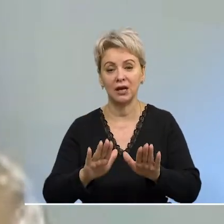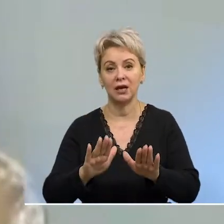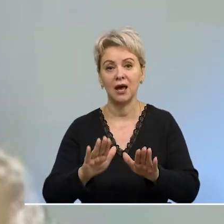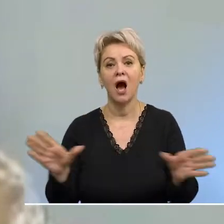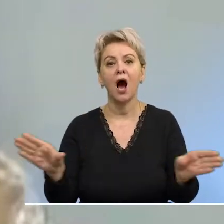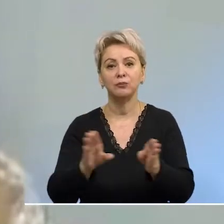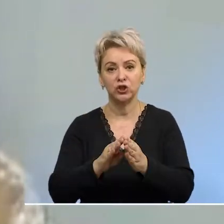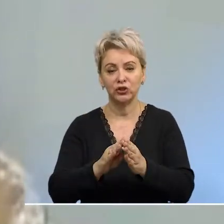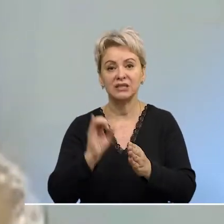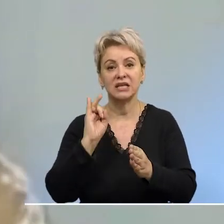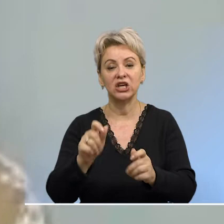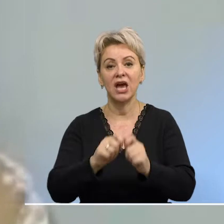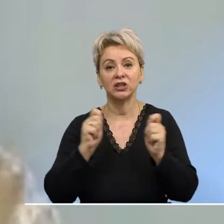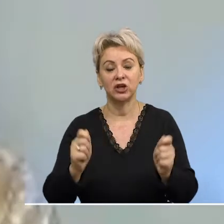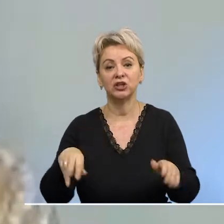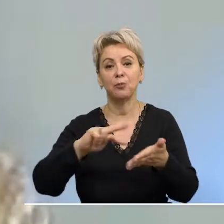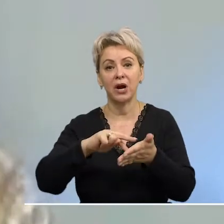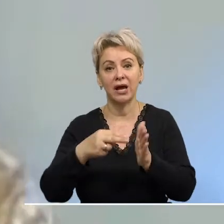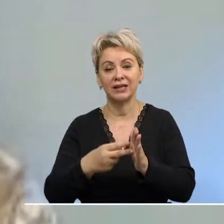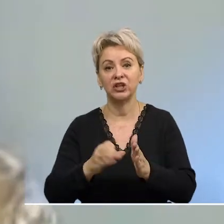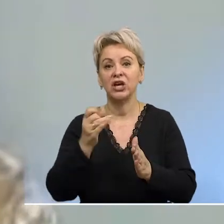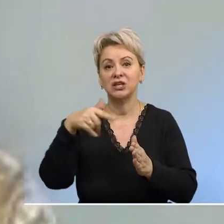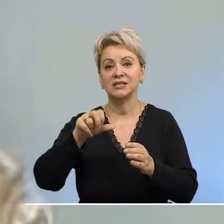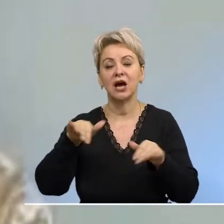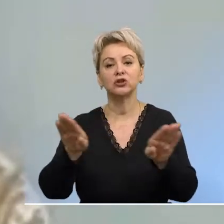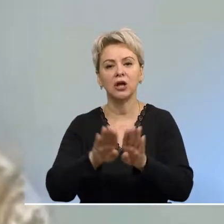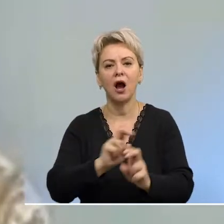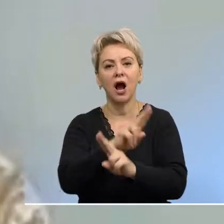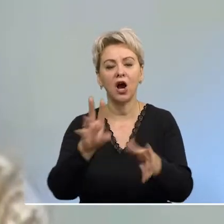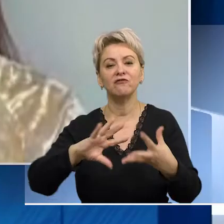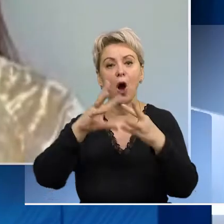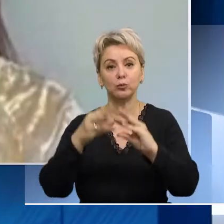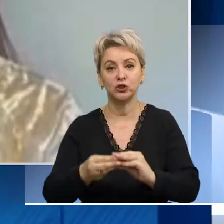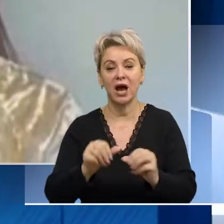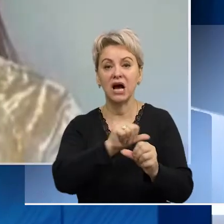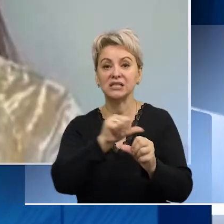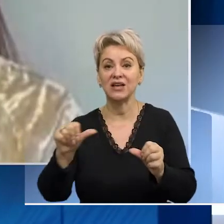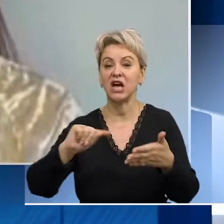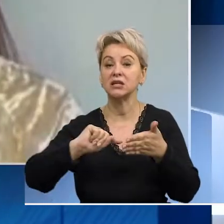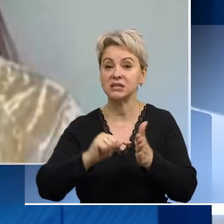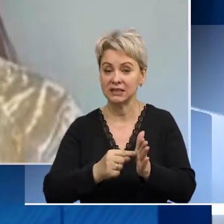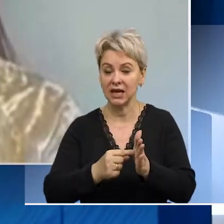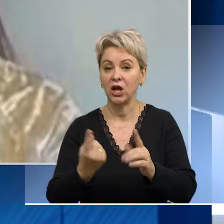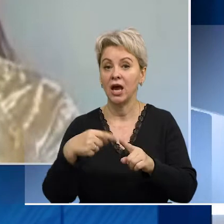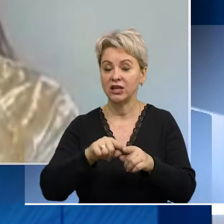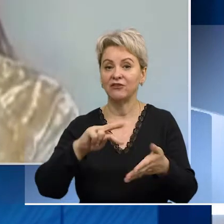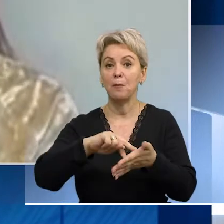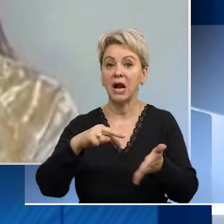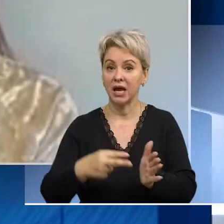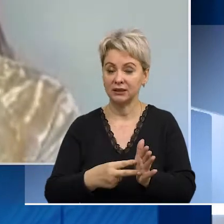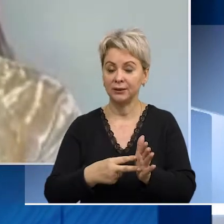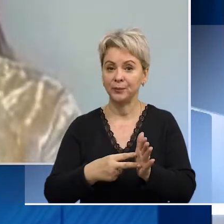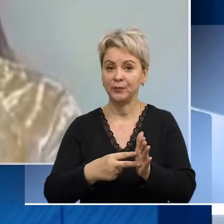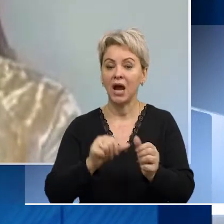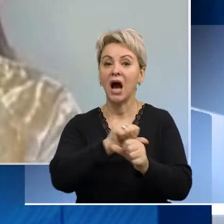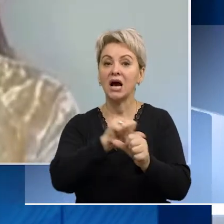решили объединиться и создать проект «Доступный инсайт». Какая вообще основная цель данного